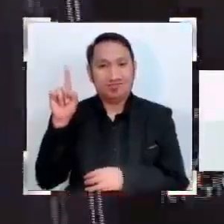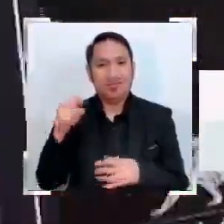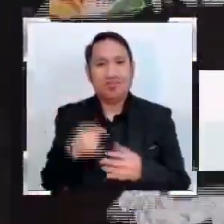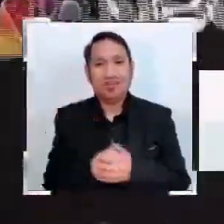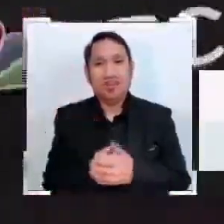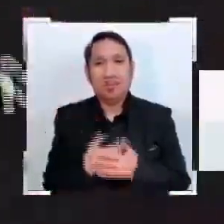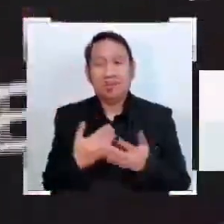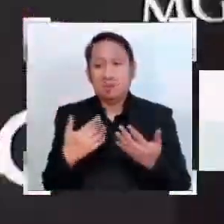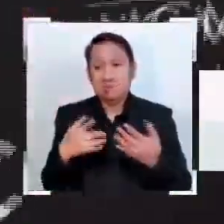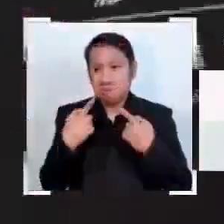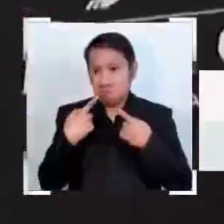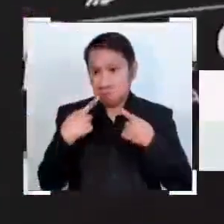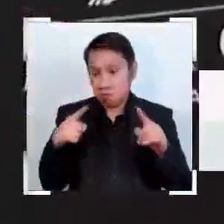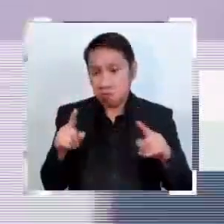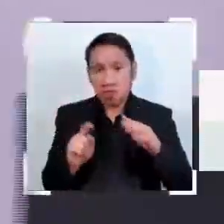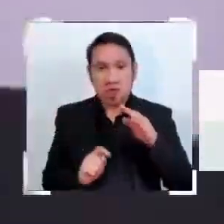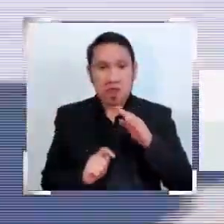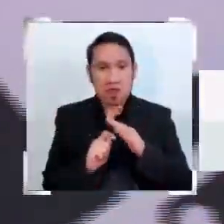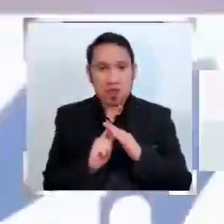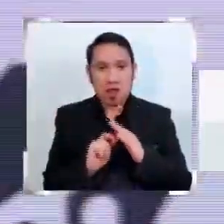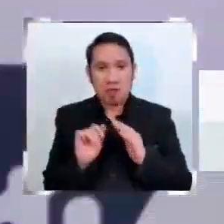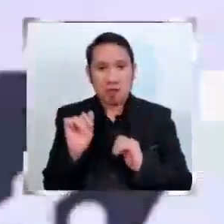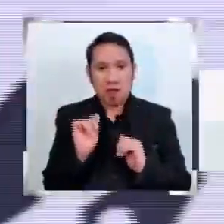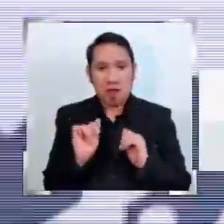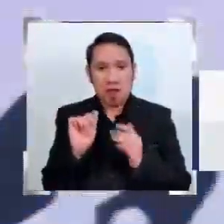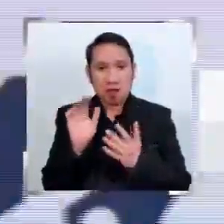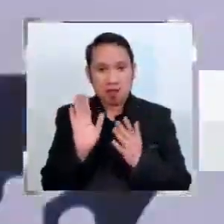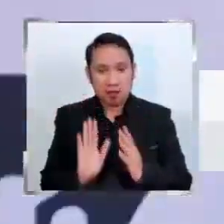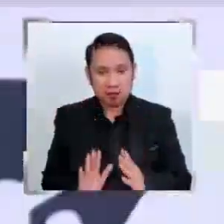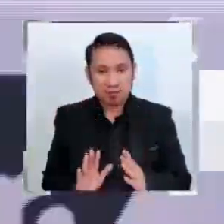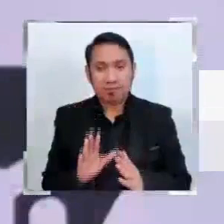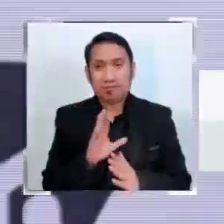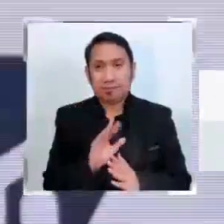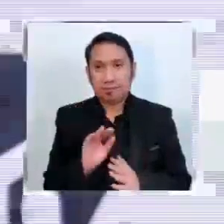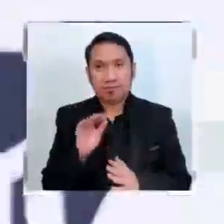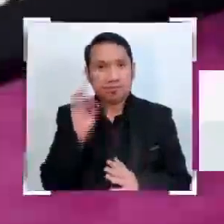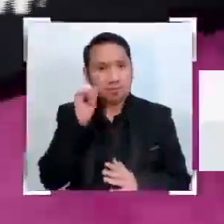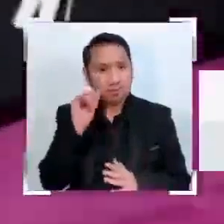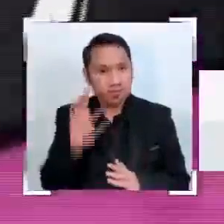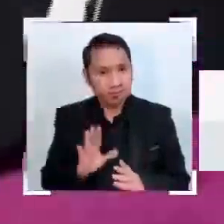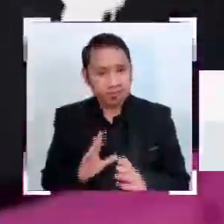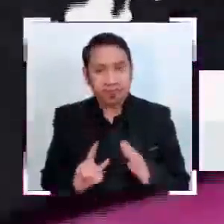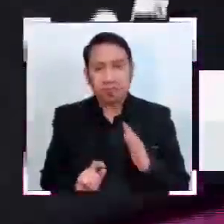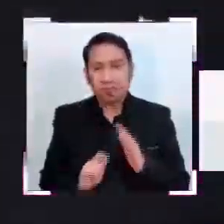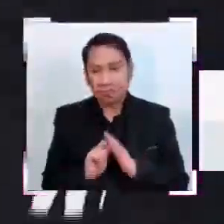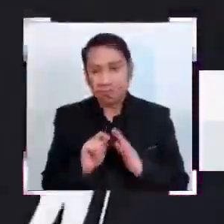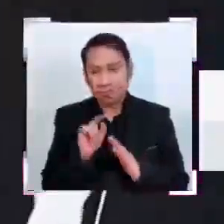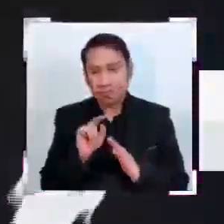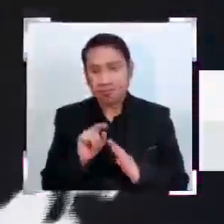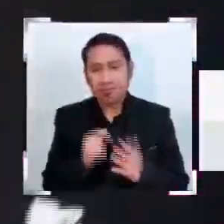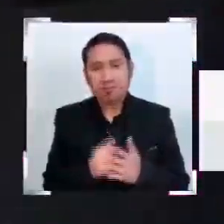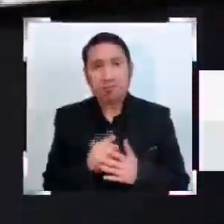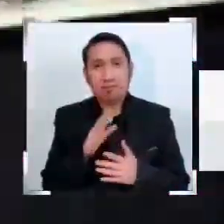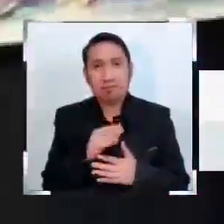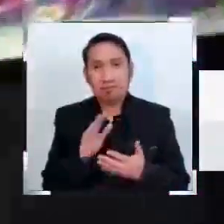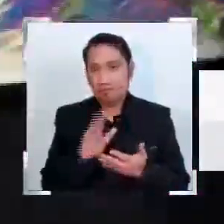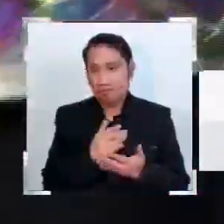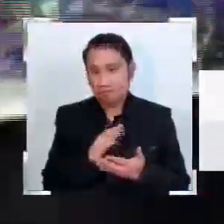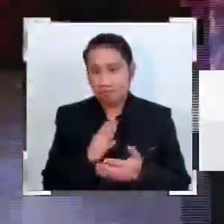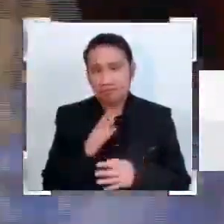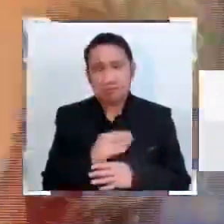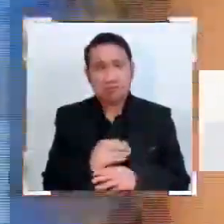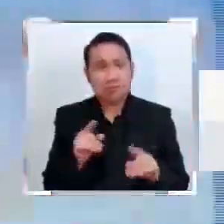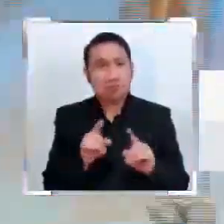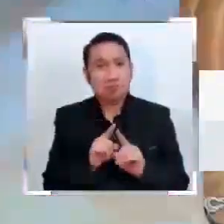ni Taylor ang top artist, top female artist, at top selling song. Chart Achievement Award naman ang ibinigay